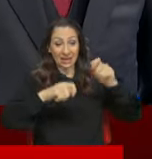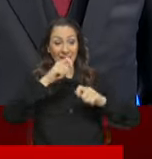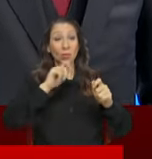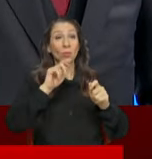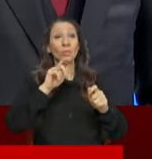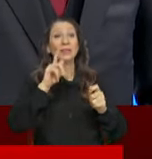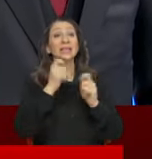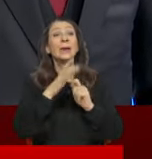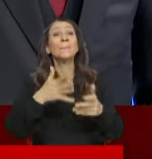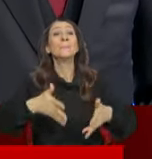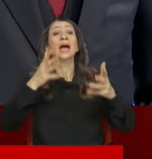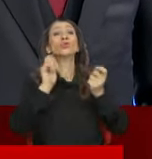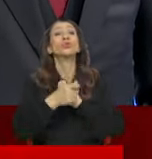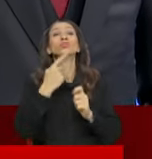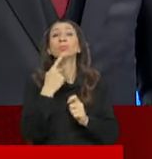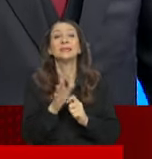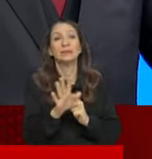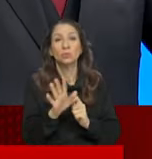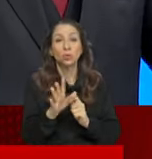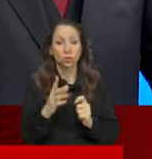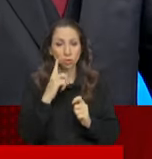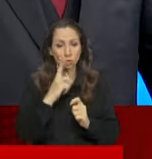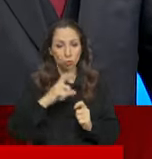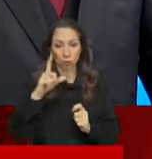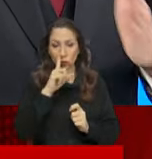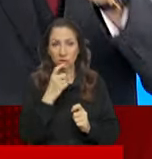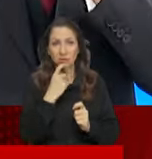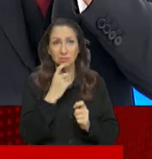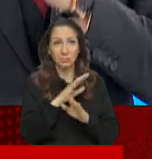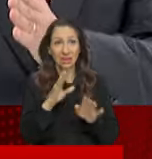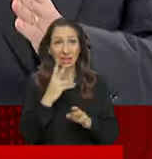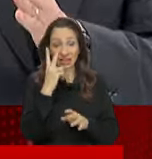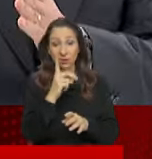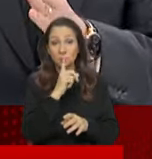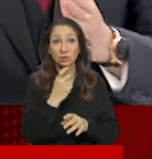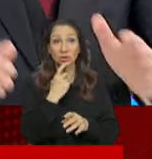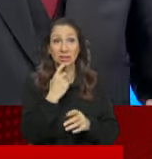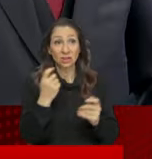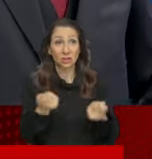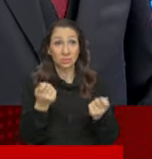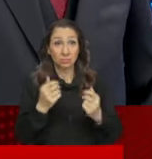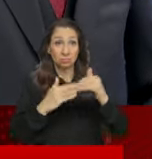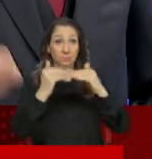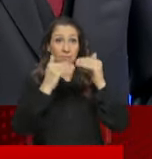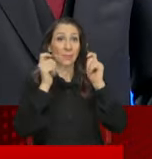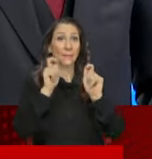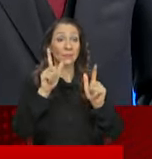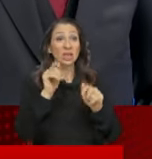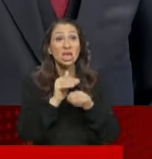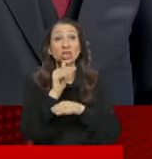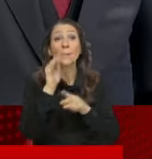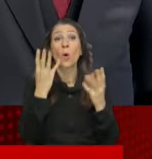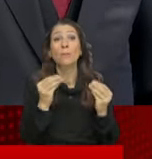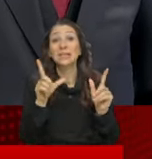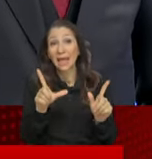bahsetmiyoruz bina dönüşümünden bahsetmiyoruz Çünkü cumhuriyetin 100 yılını geride bıraktık ik yüzyılını inşa etmemiz gerekiyor bir yaşam inşa